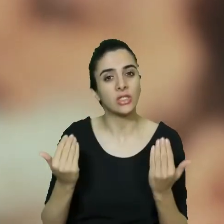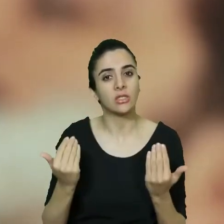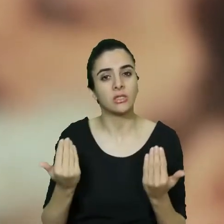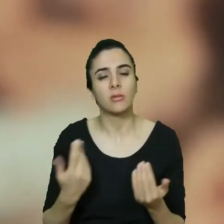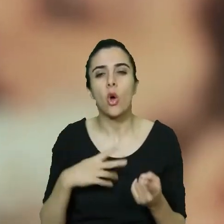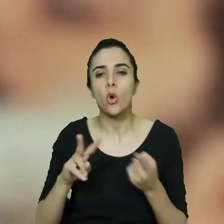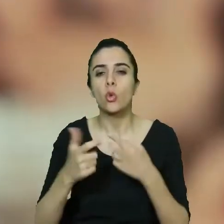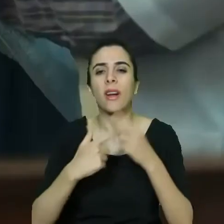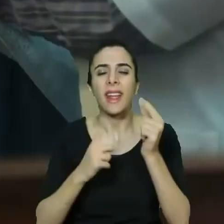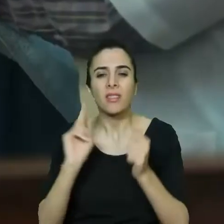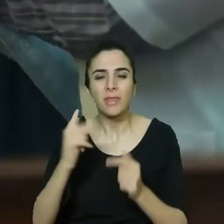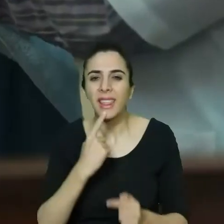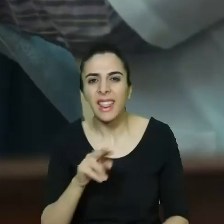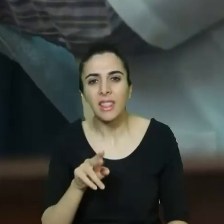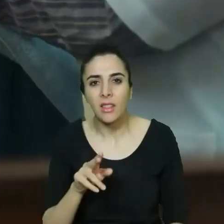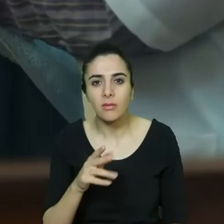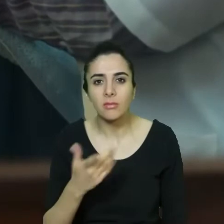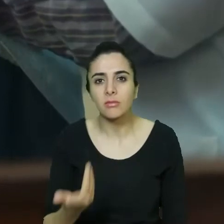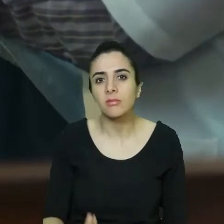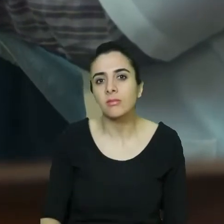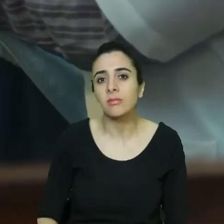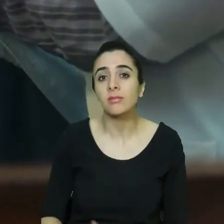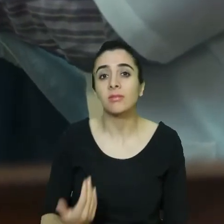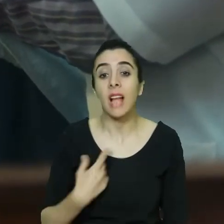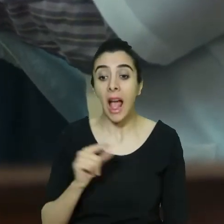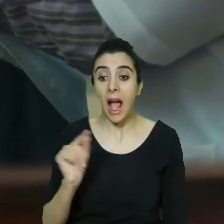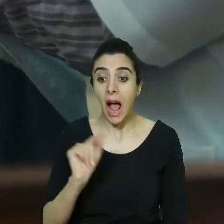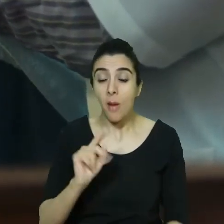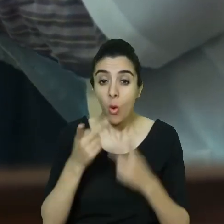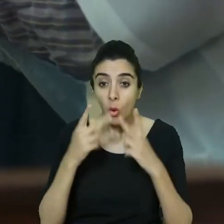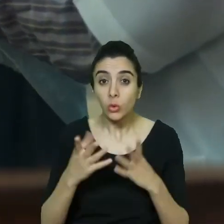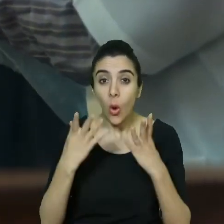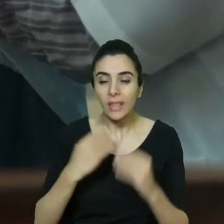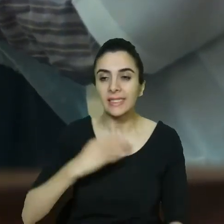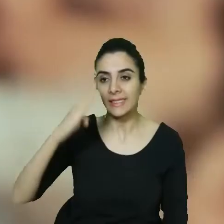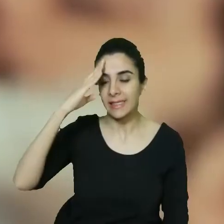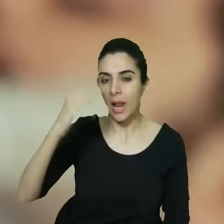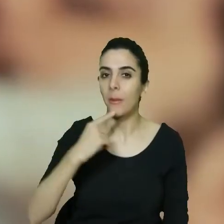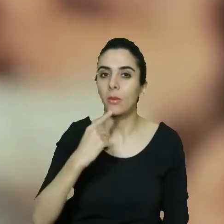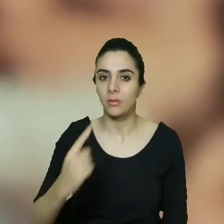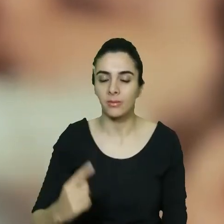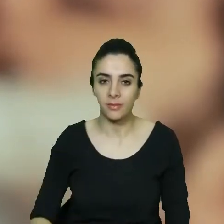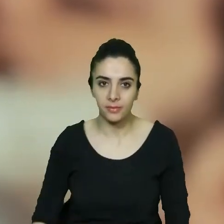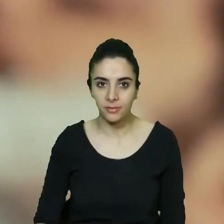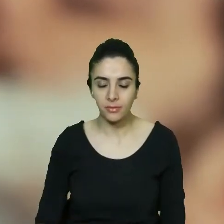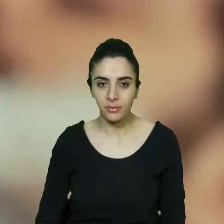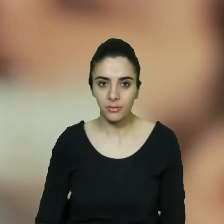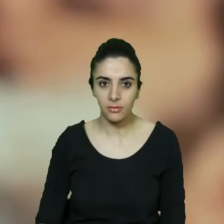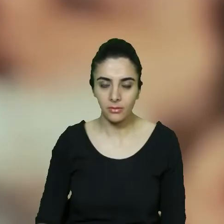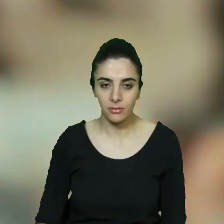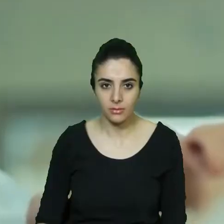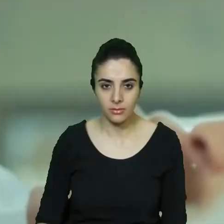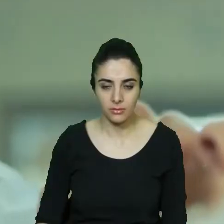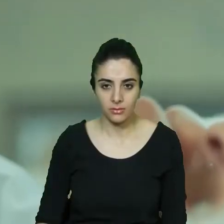Nuri Bakter'in dediği gibi, kelamın ve kalemin özgür kılındığı zamanlara selam olsun. Berber köpüklü yüze ustrasını